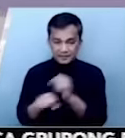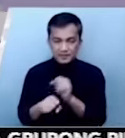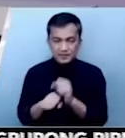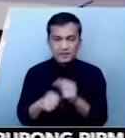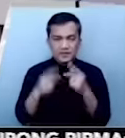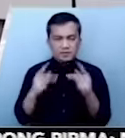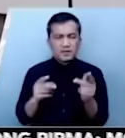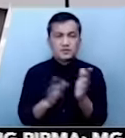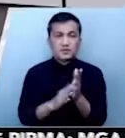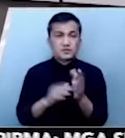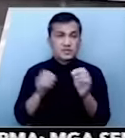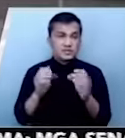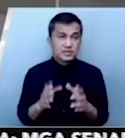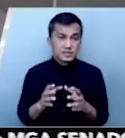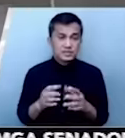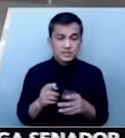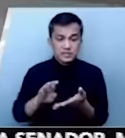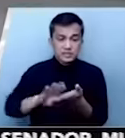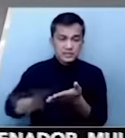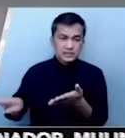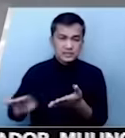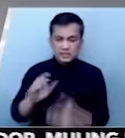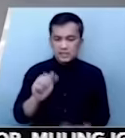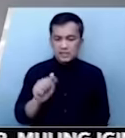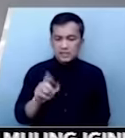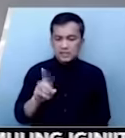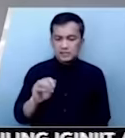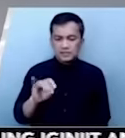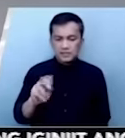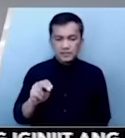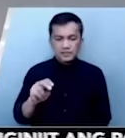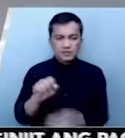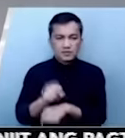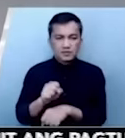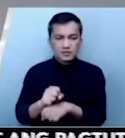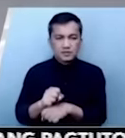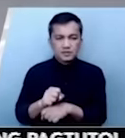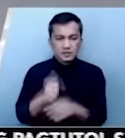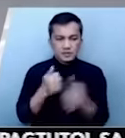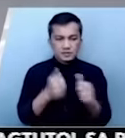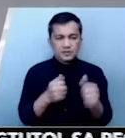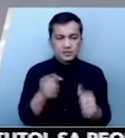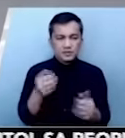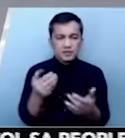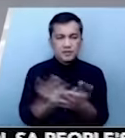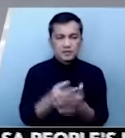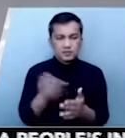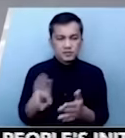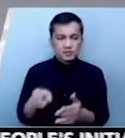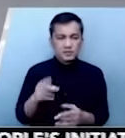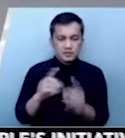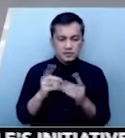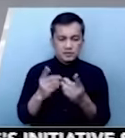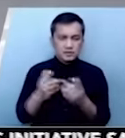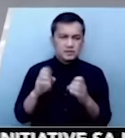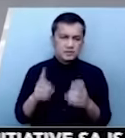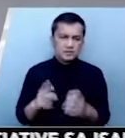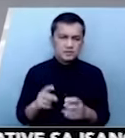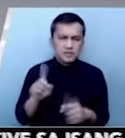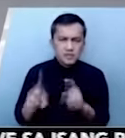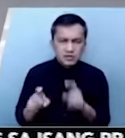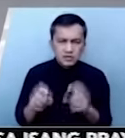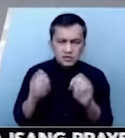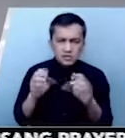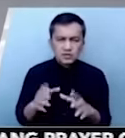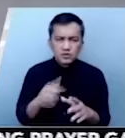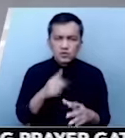teacher. Tatanggalan na sila ng administrative tasks alinsunod sa bagong kautusan ng DepEd. Pero ang tanong ng ilang guro, sinong